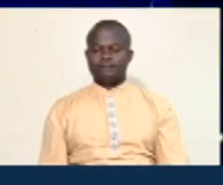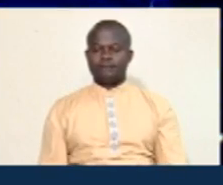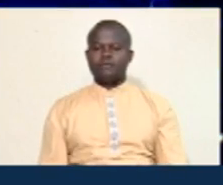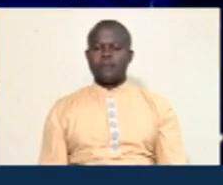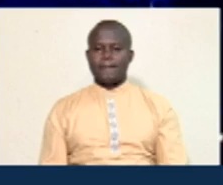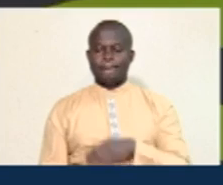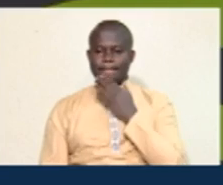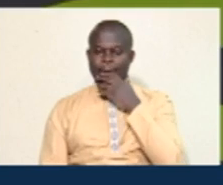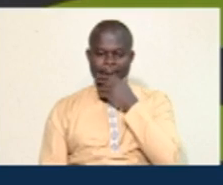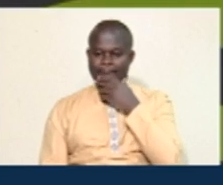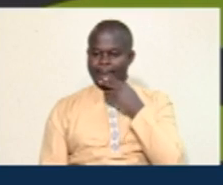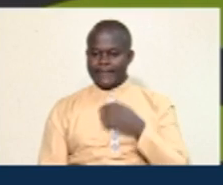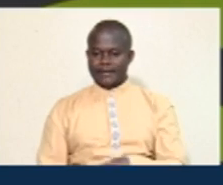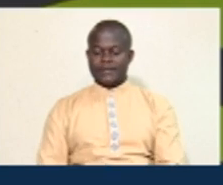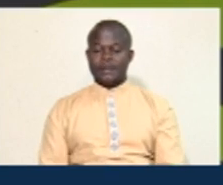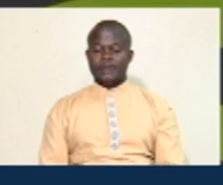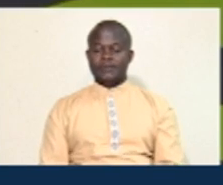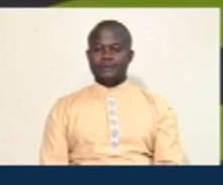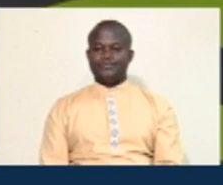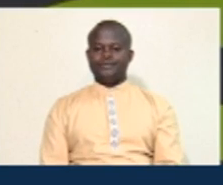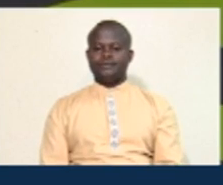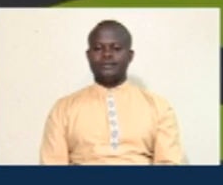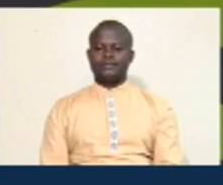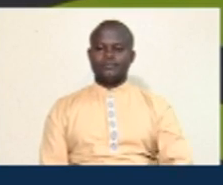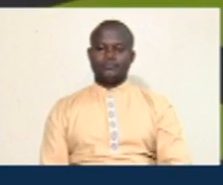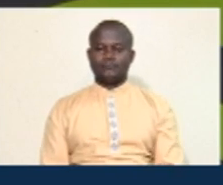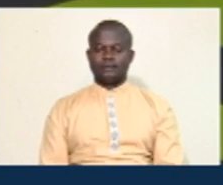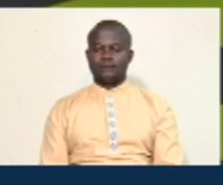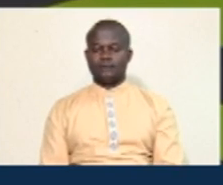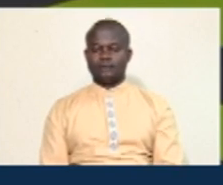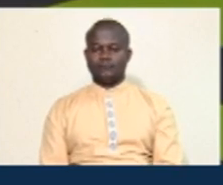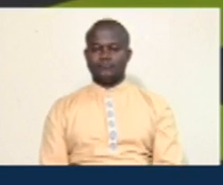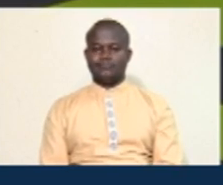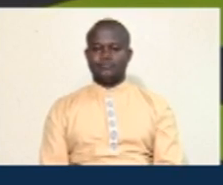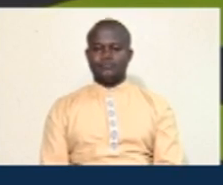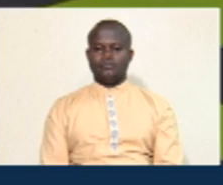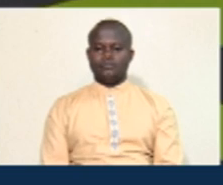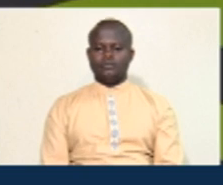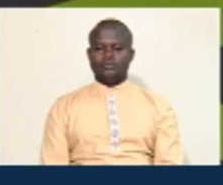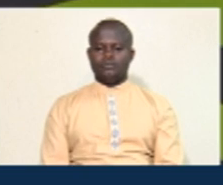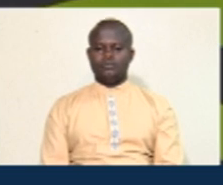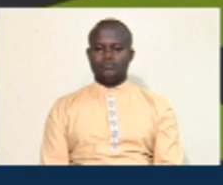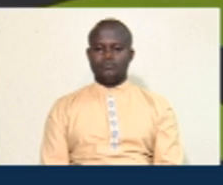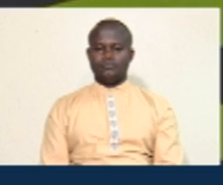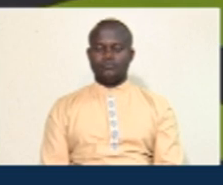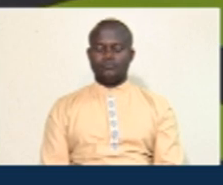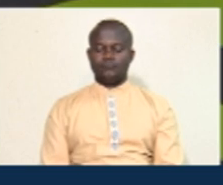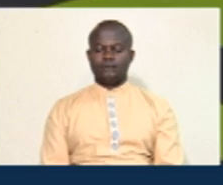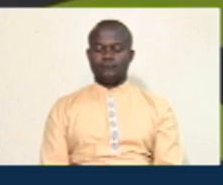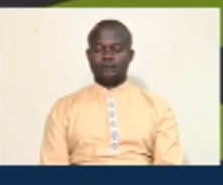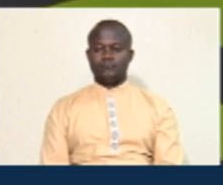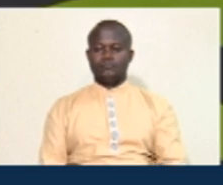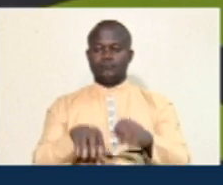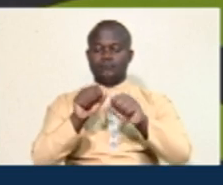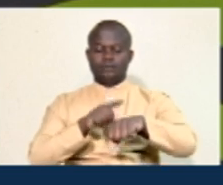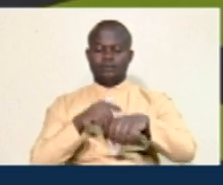Masantura. Let me take this opportunity to congratulate the management of KCB Group. Reka mfate